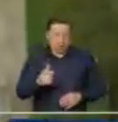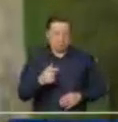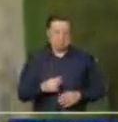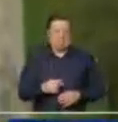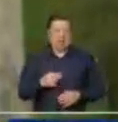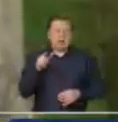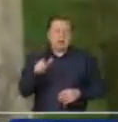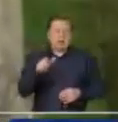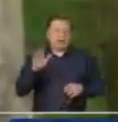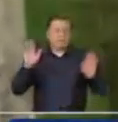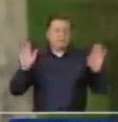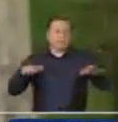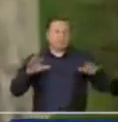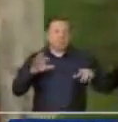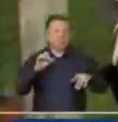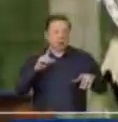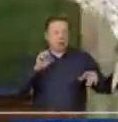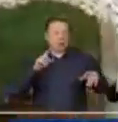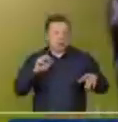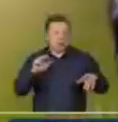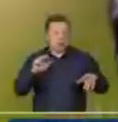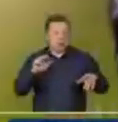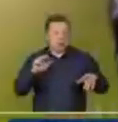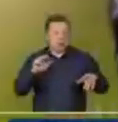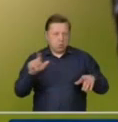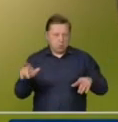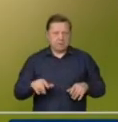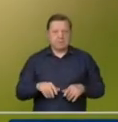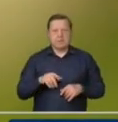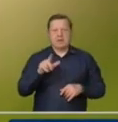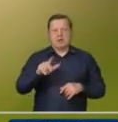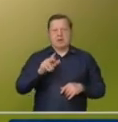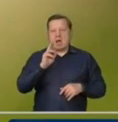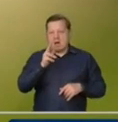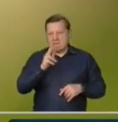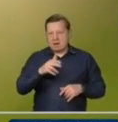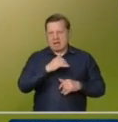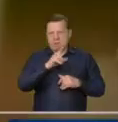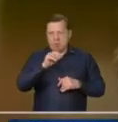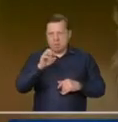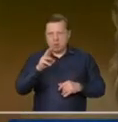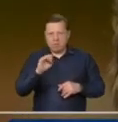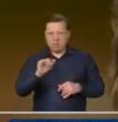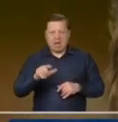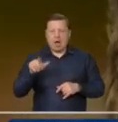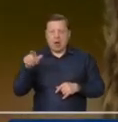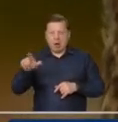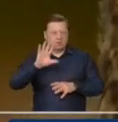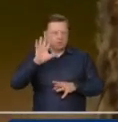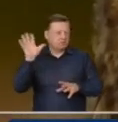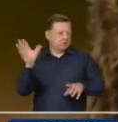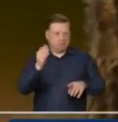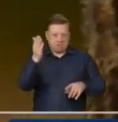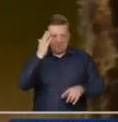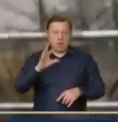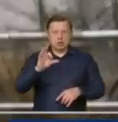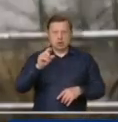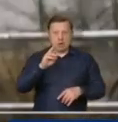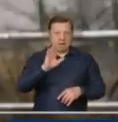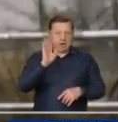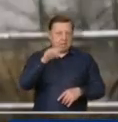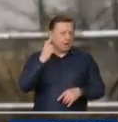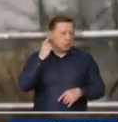Pod swoimi skrzydłami sokolnik ma sowy arktyczne, puchacze afrykańskie czy płomykówki. Wie o nich wszystko. Sowa ma bardzo dobry